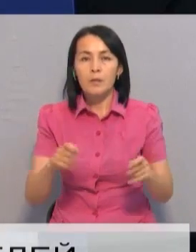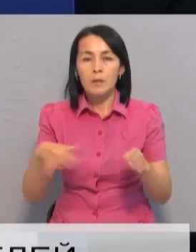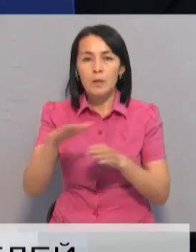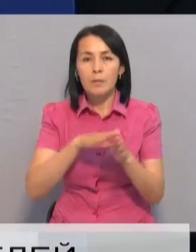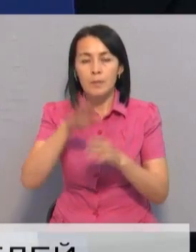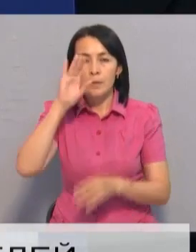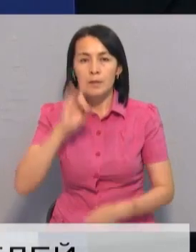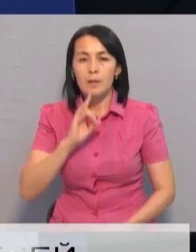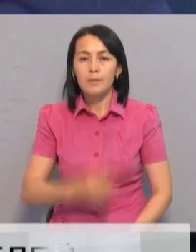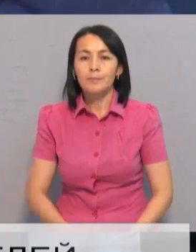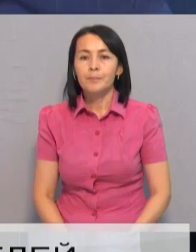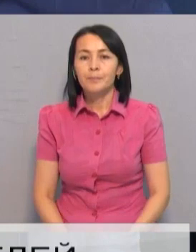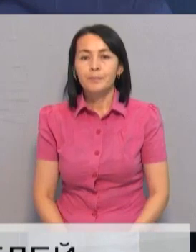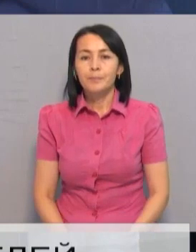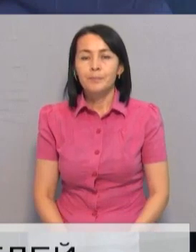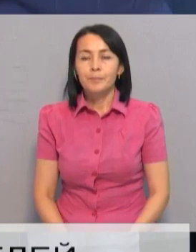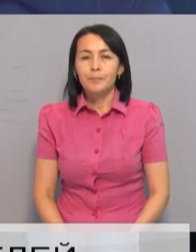всему Казахстану.